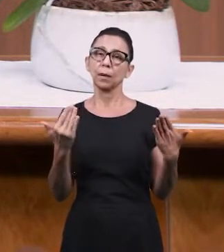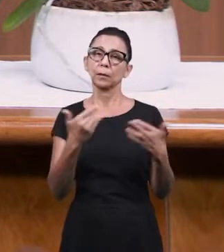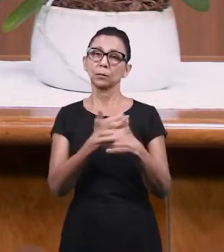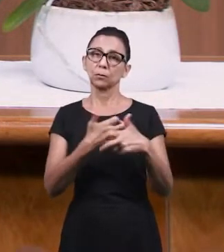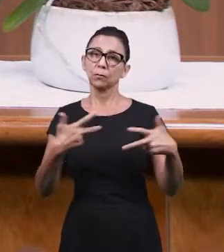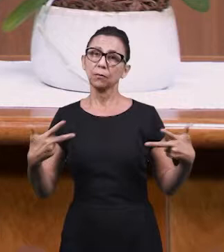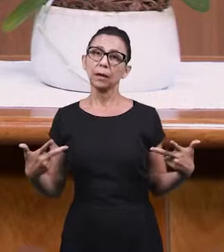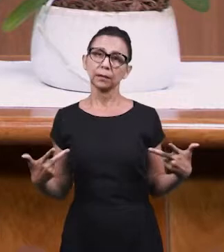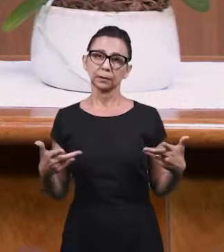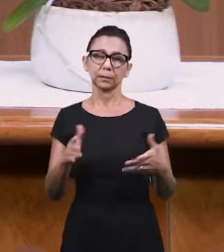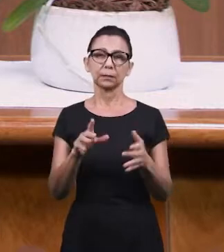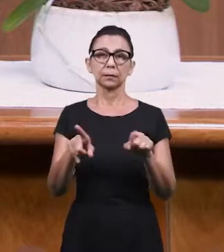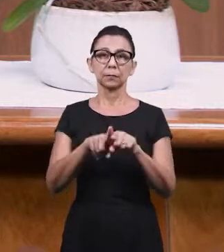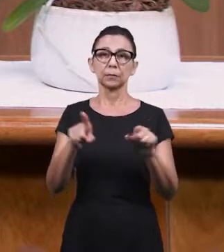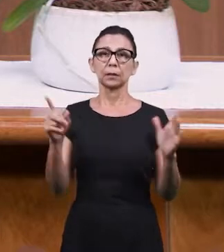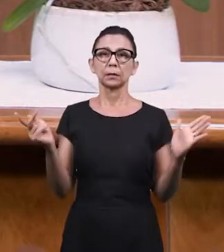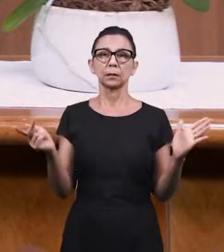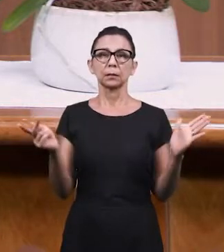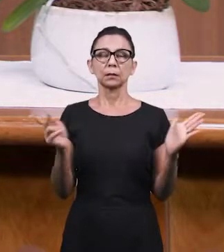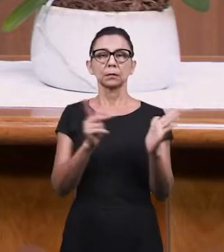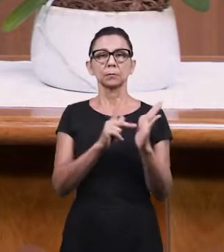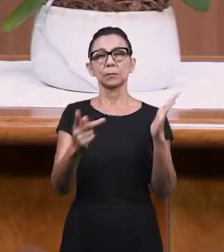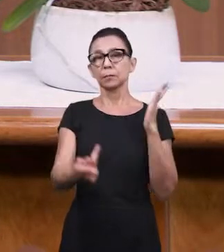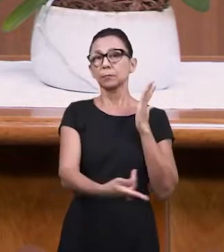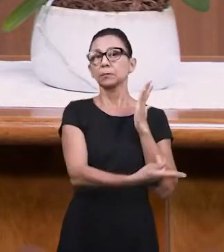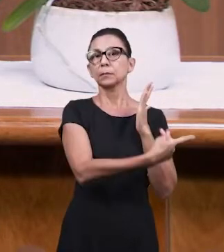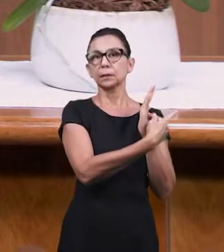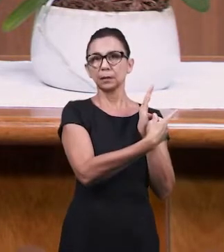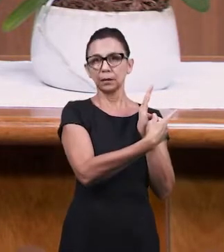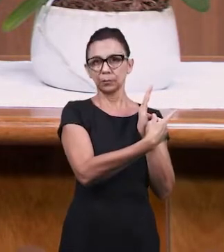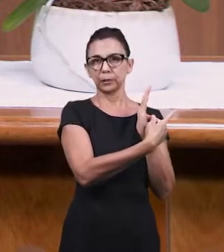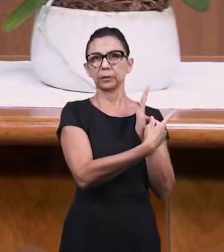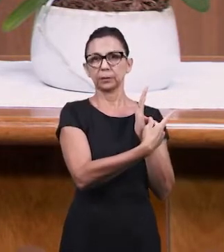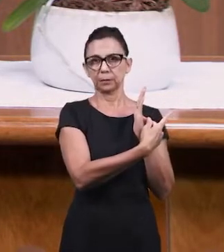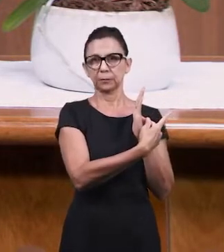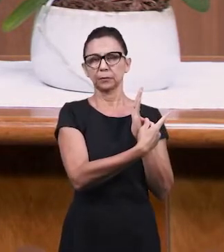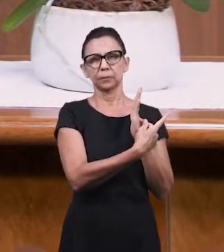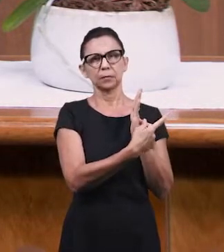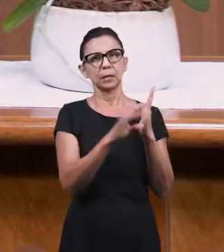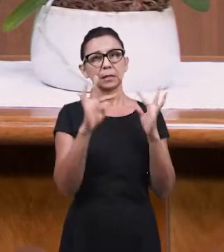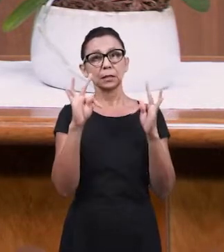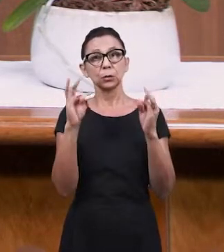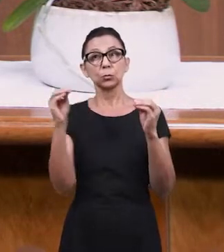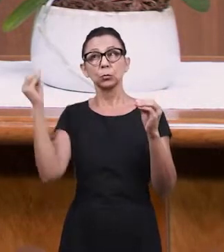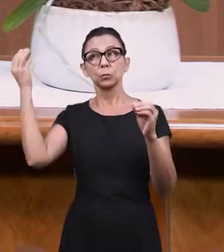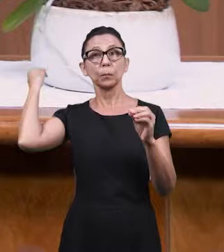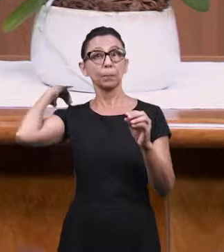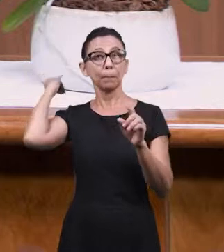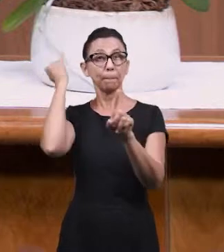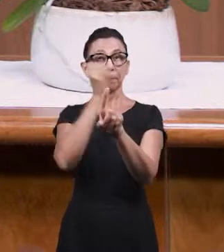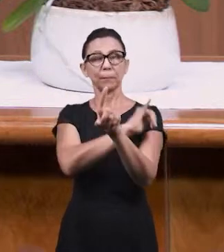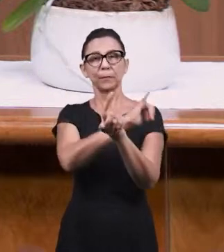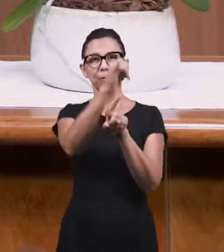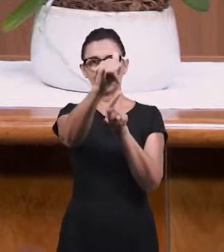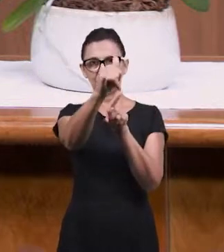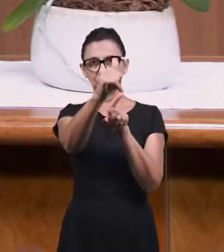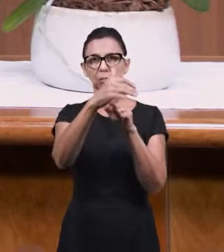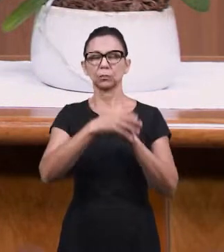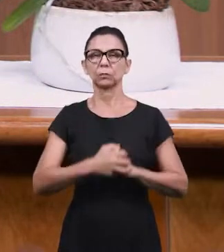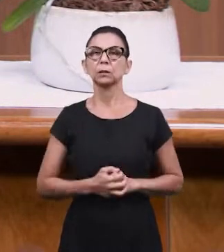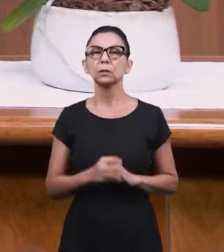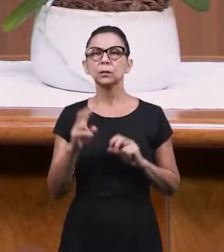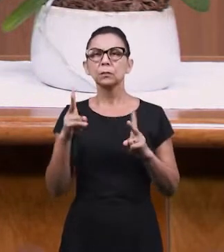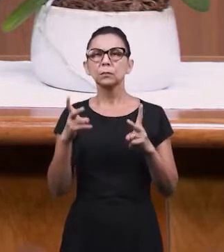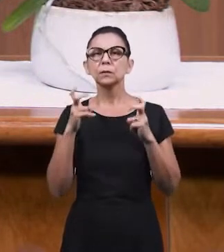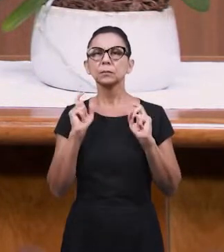Jésus en racontant les paraboles. Donc, quand on regarde l'Ancien